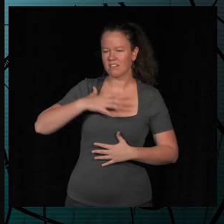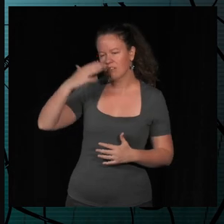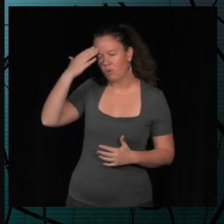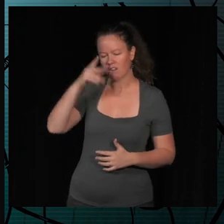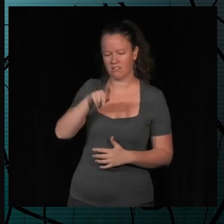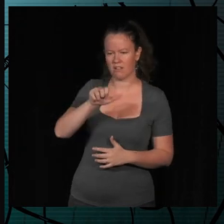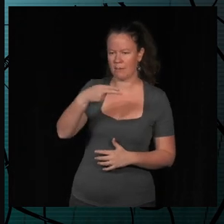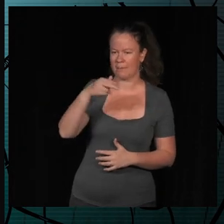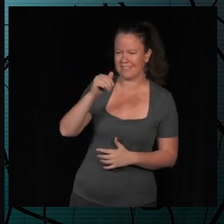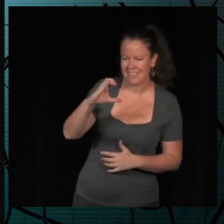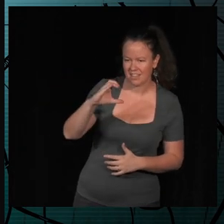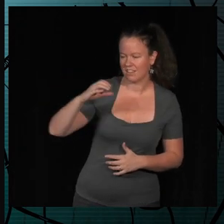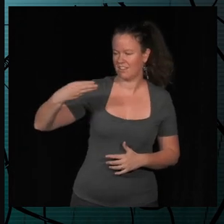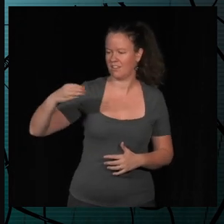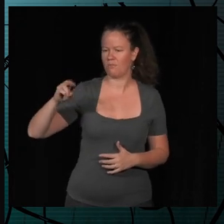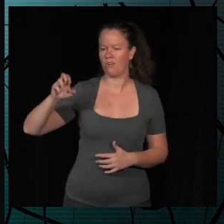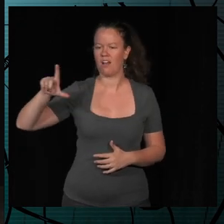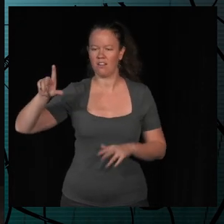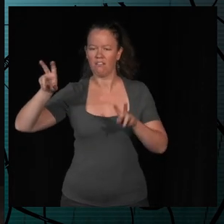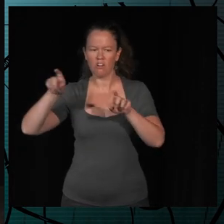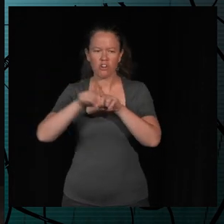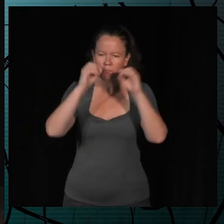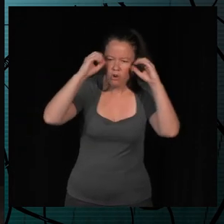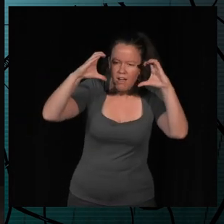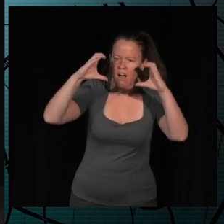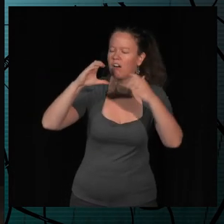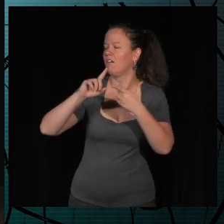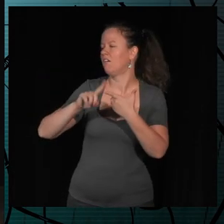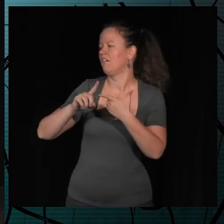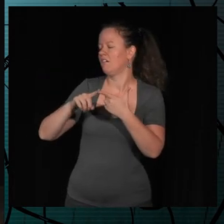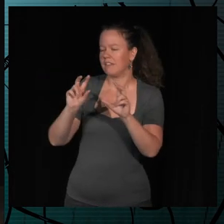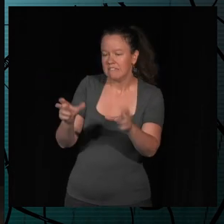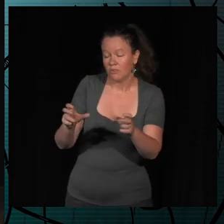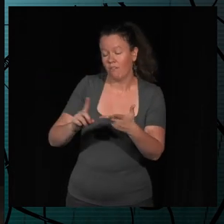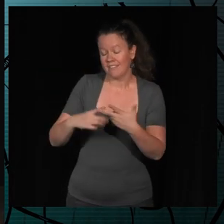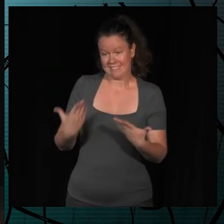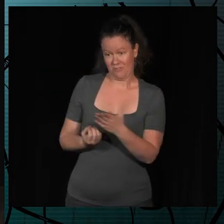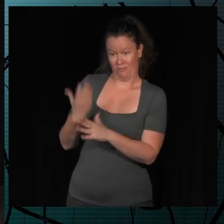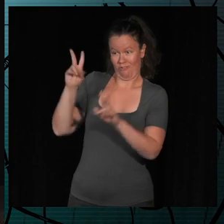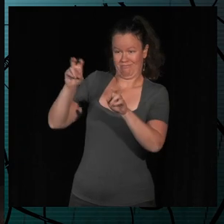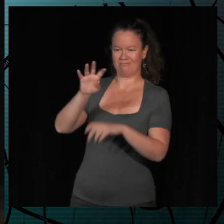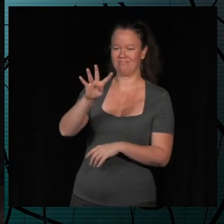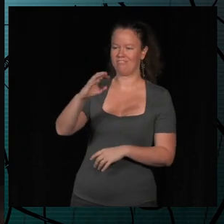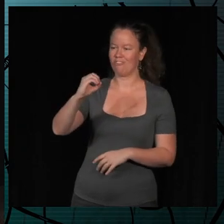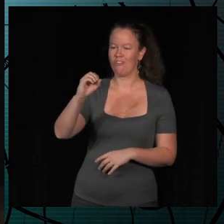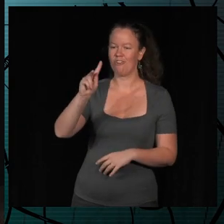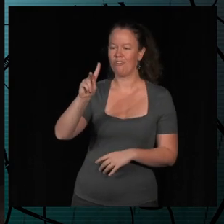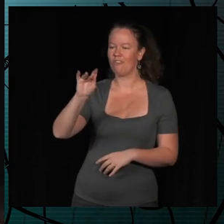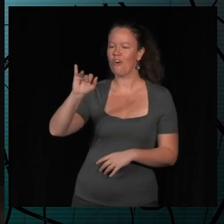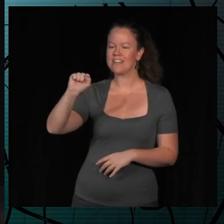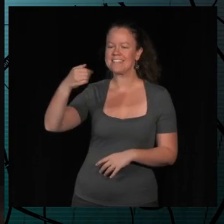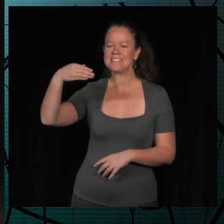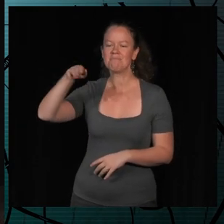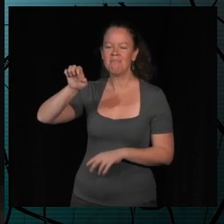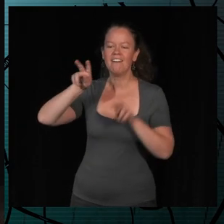manga la télévision le wisme la baisse de la lecture de livrees